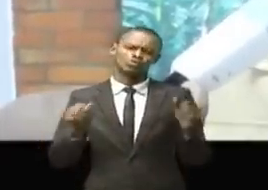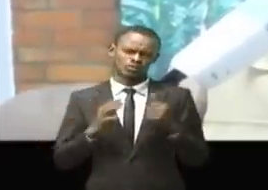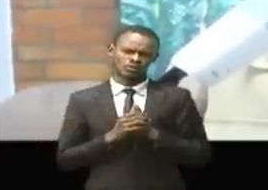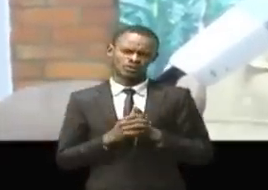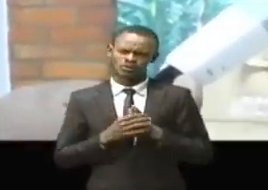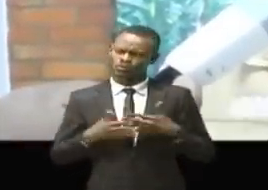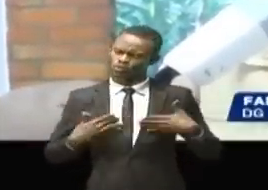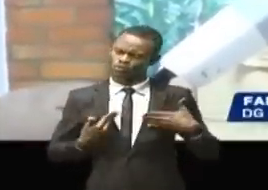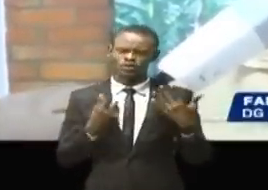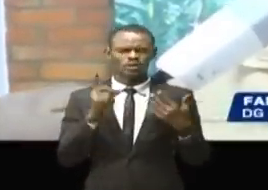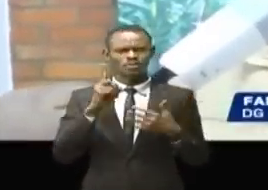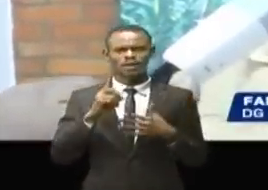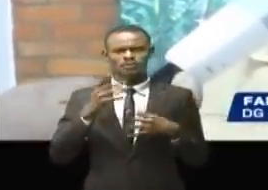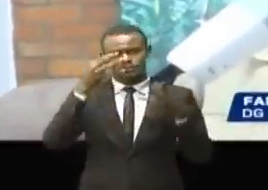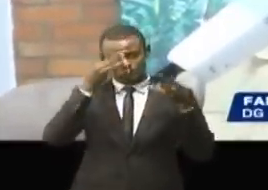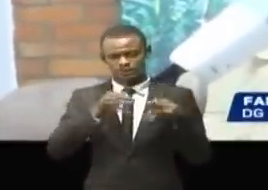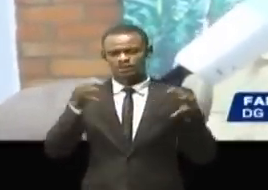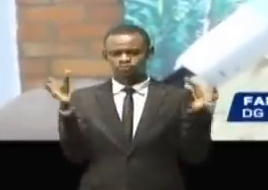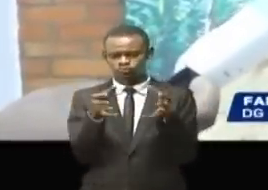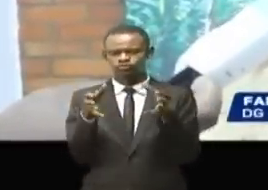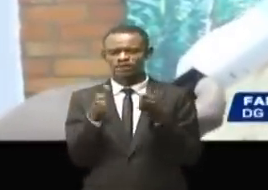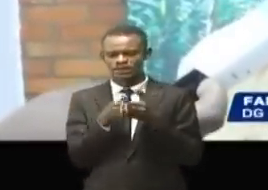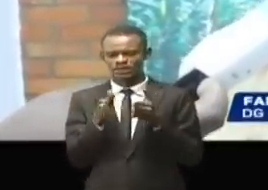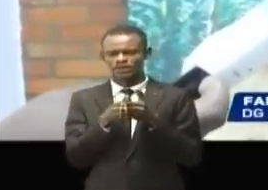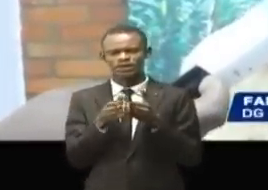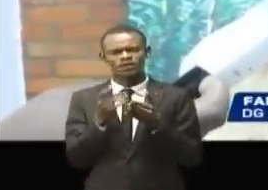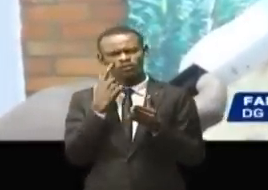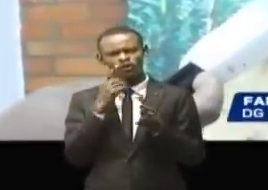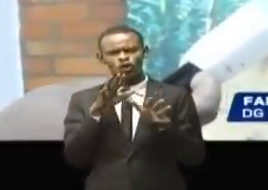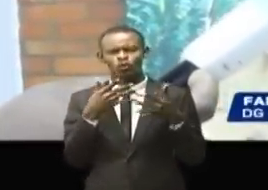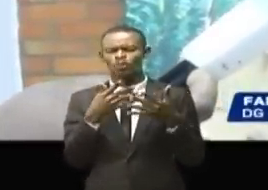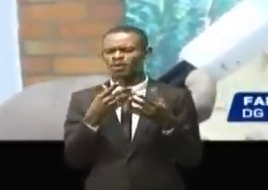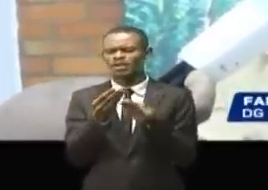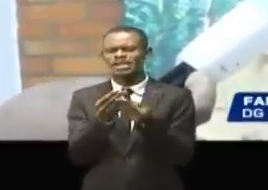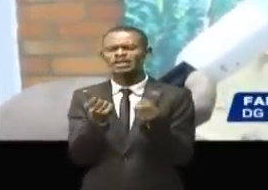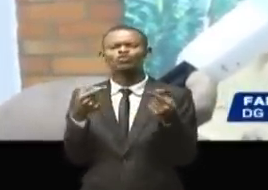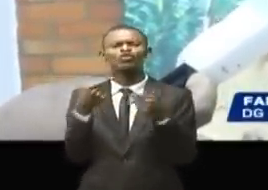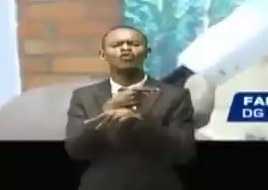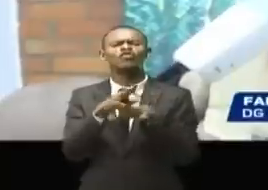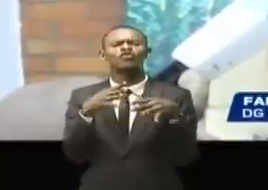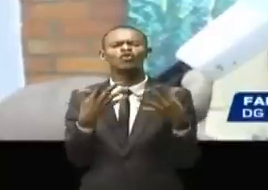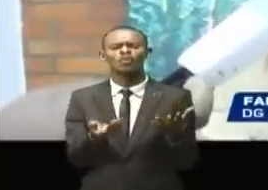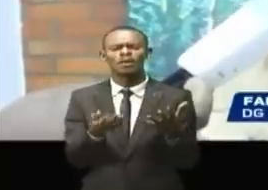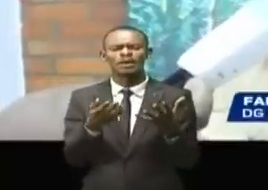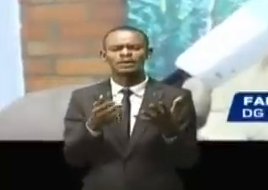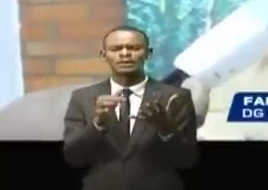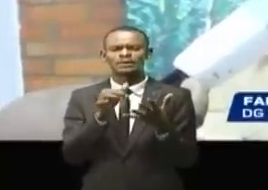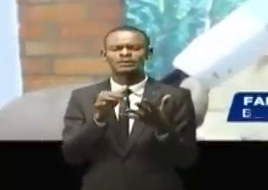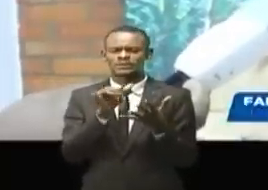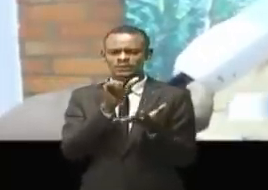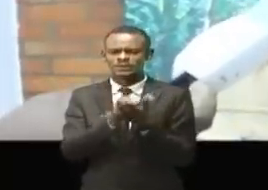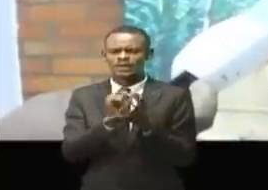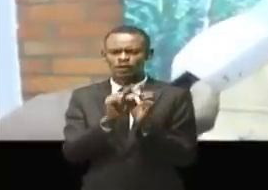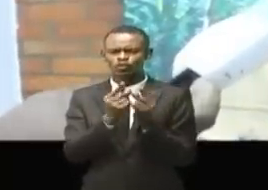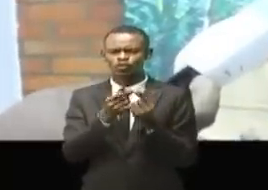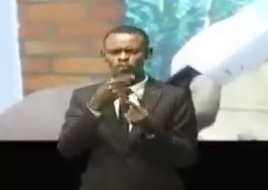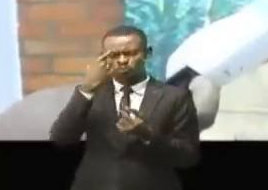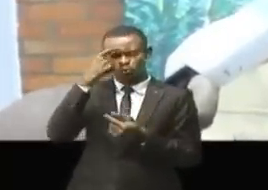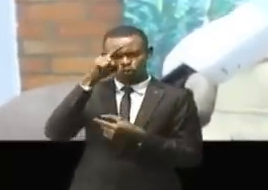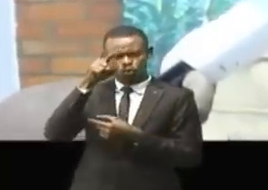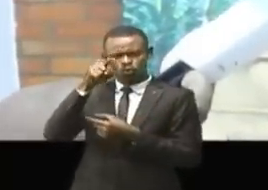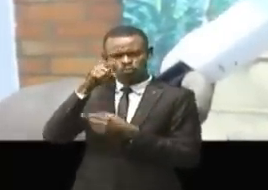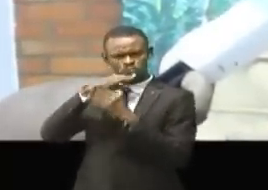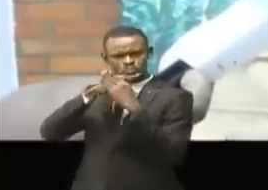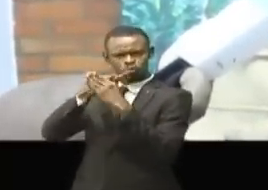et qu'ensemble, dans le cadre du comité de résolution des conflits, qui est un organe propre à la réserve, nous puissions